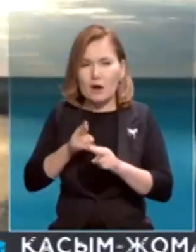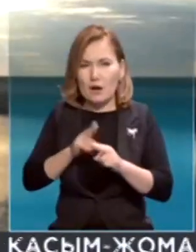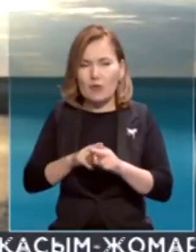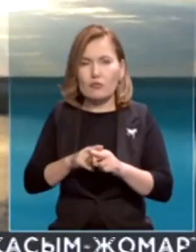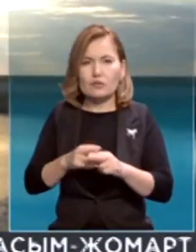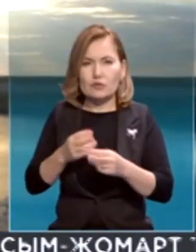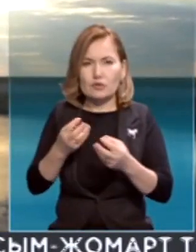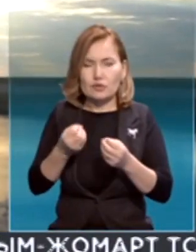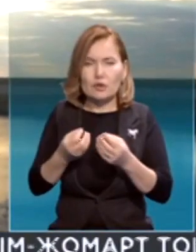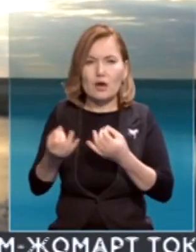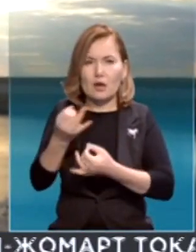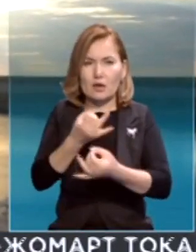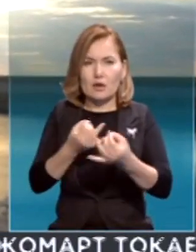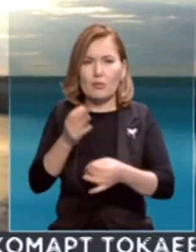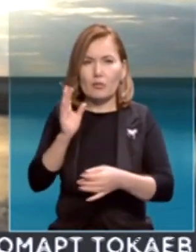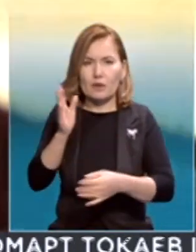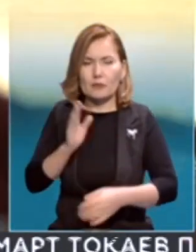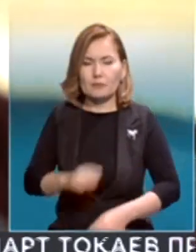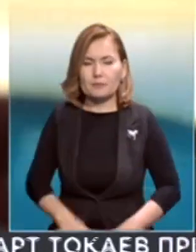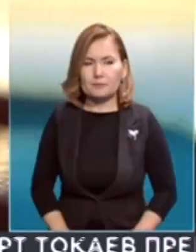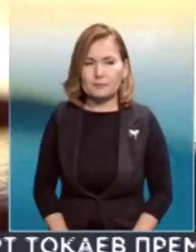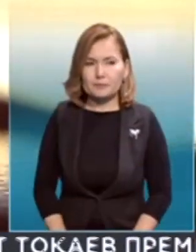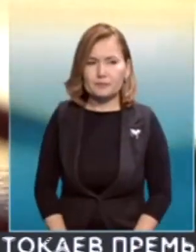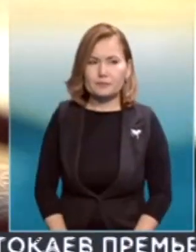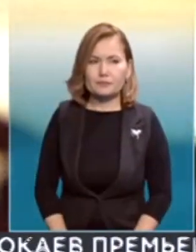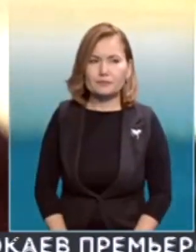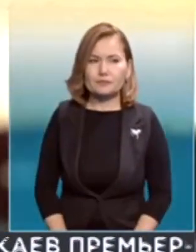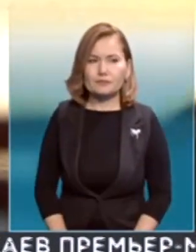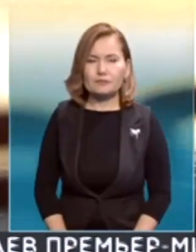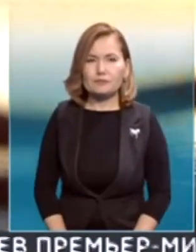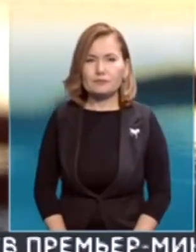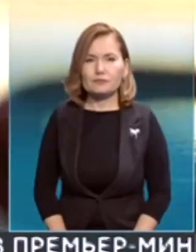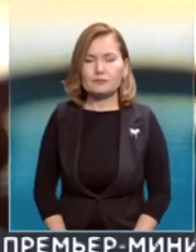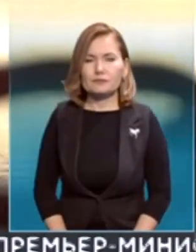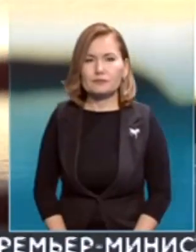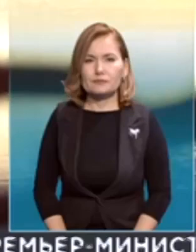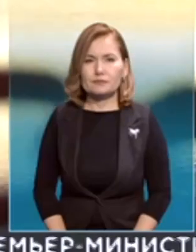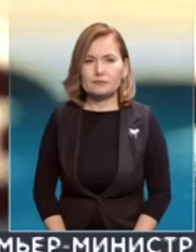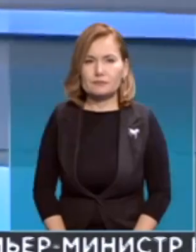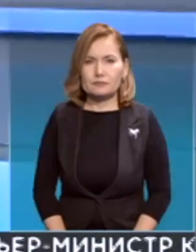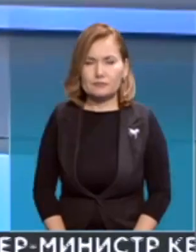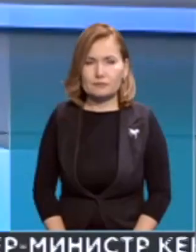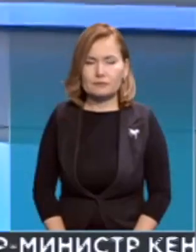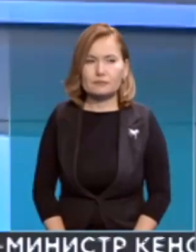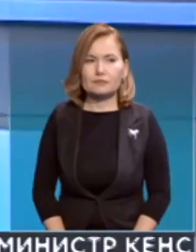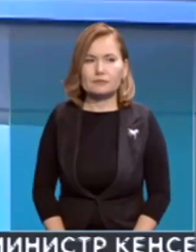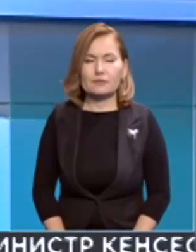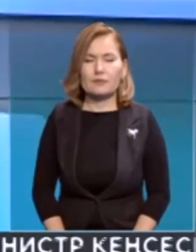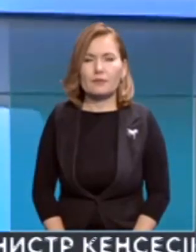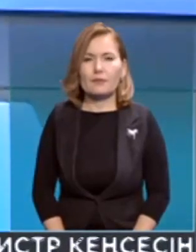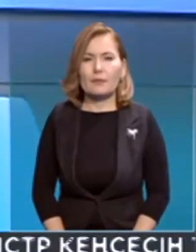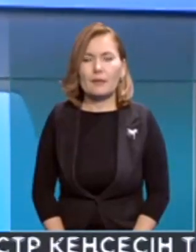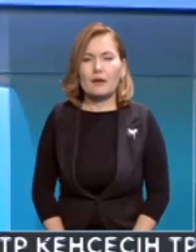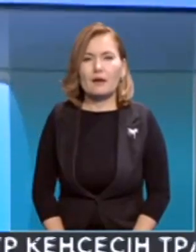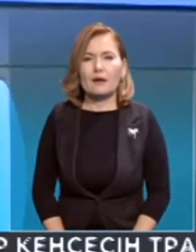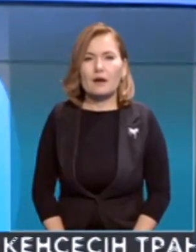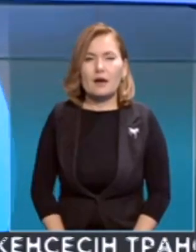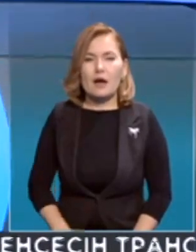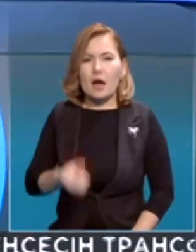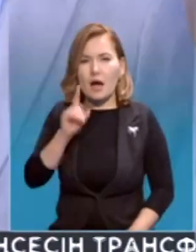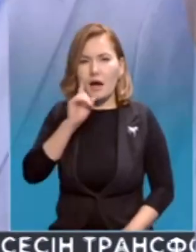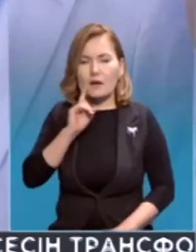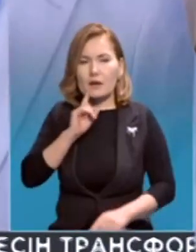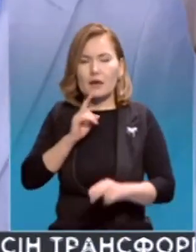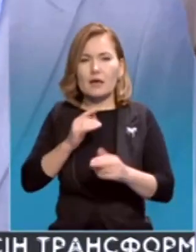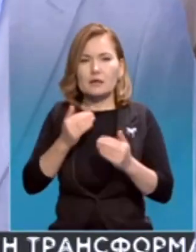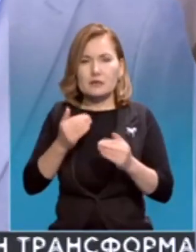өтетін болады. Қызылордадан Әділбек Серікұлы, Нұрлыбек Нұрмахан, Қазақстан ұлттық телеарнасы. Мендегі ақпараттар осымен тәмам. Әрі қарай